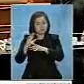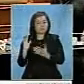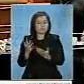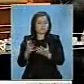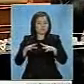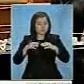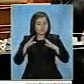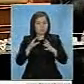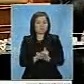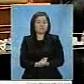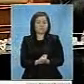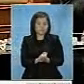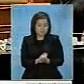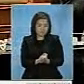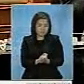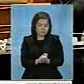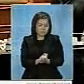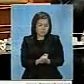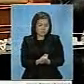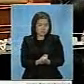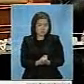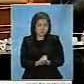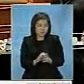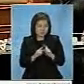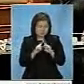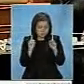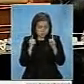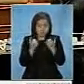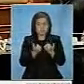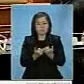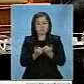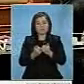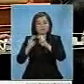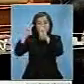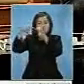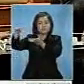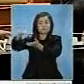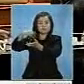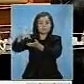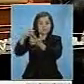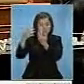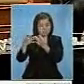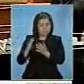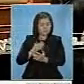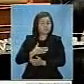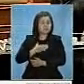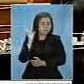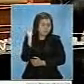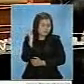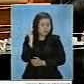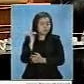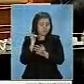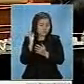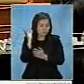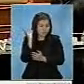ที่มีการหยิบยกขึ้นมานั้นถ้าหากผมเข้าใจถูกต้องก็หมายถึงว่